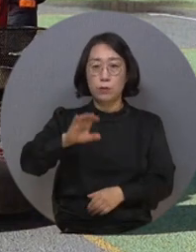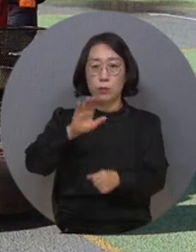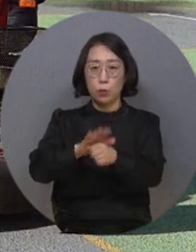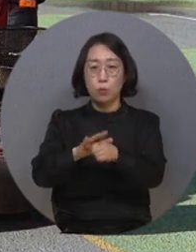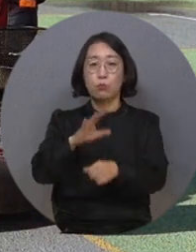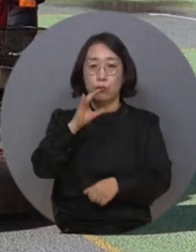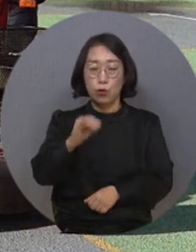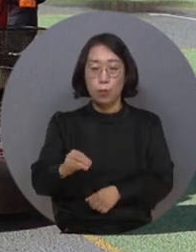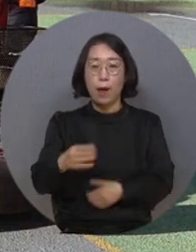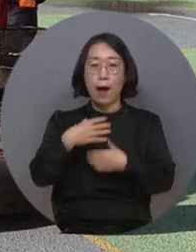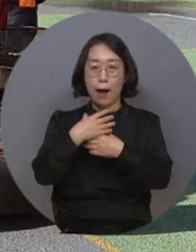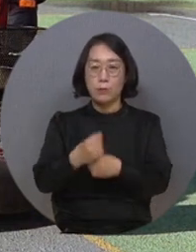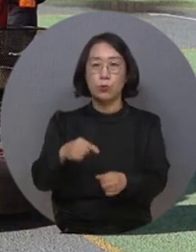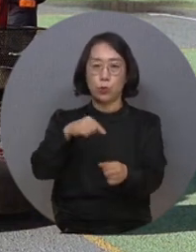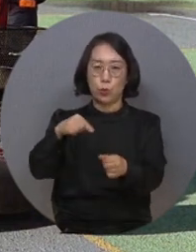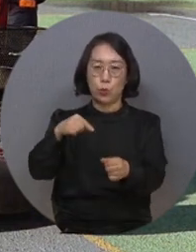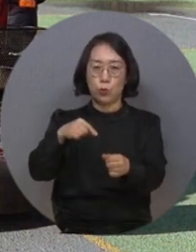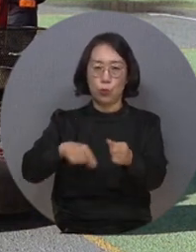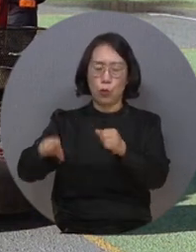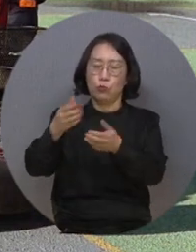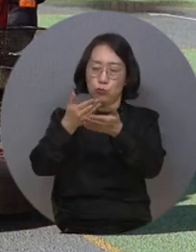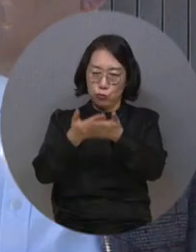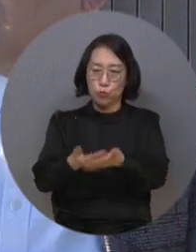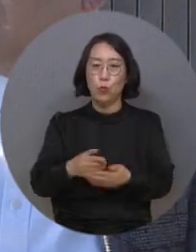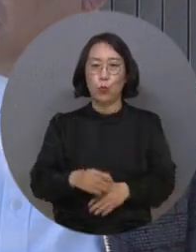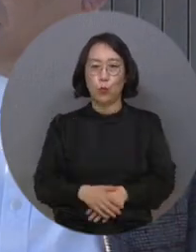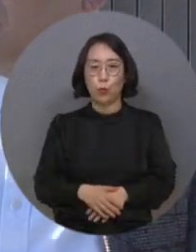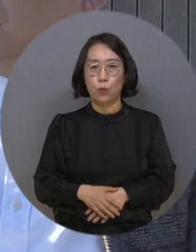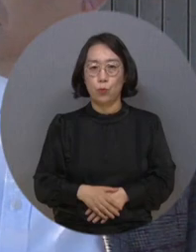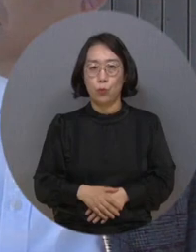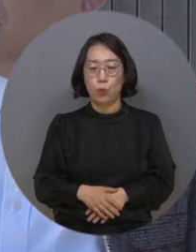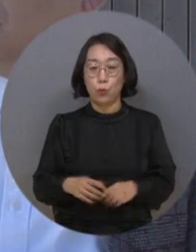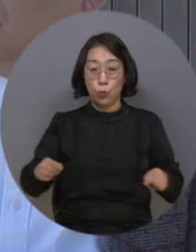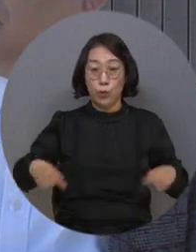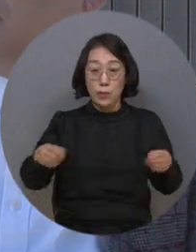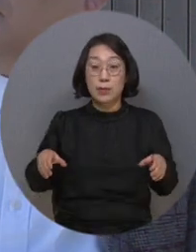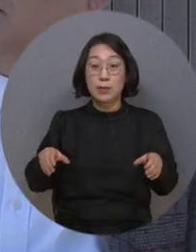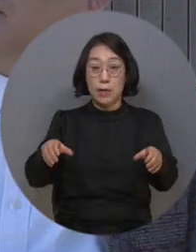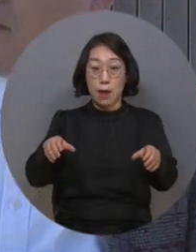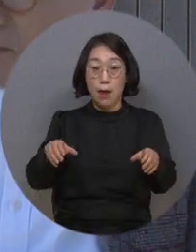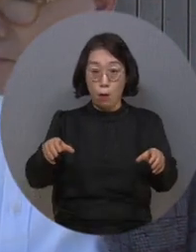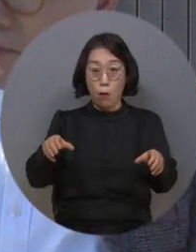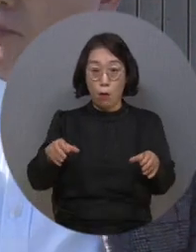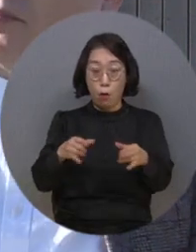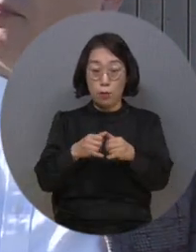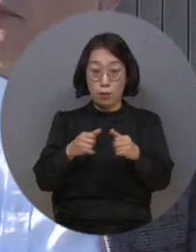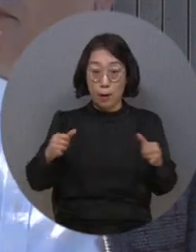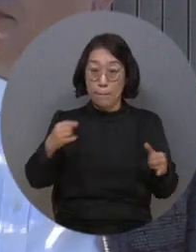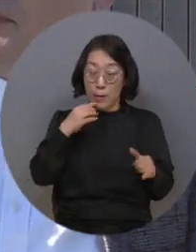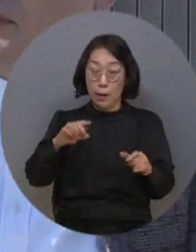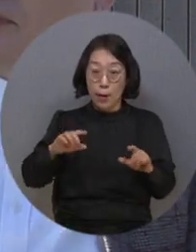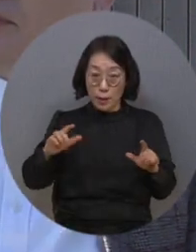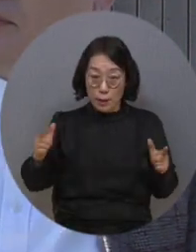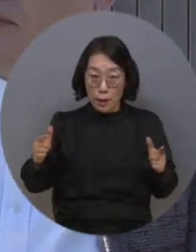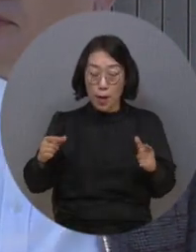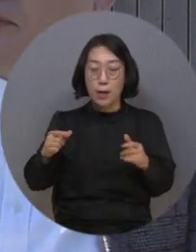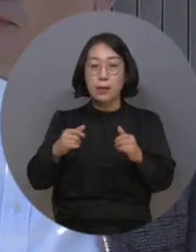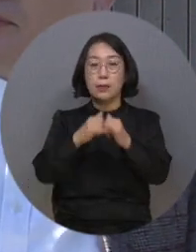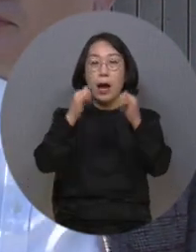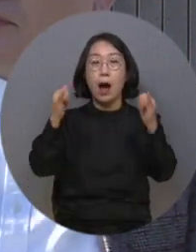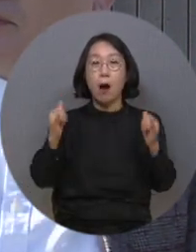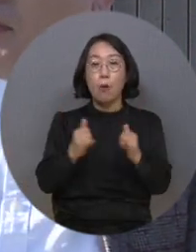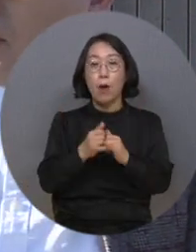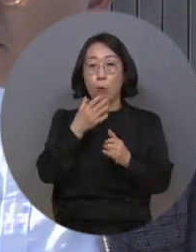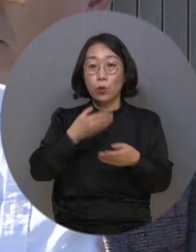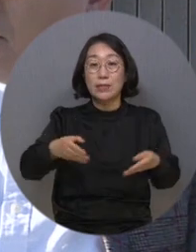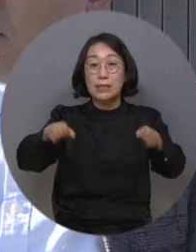그 안전 교육을 우선적으로 하고, 그렇죠. 우리 휠체어 타시는 분들만 하는 게 아니라, 네, 네. 사회복지 시설에 근무하신